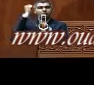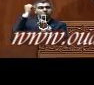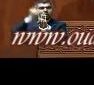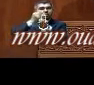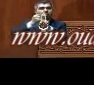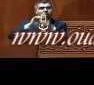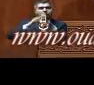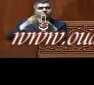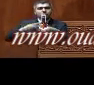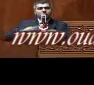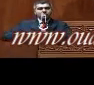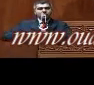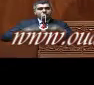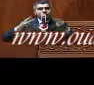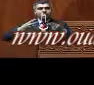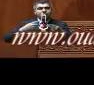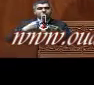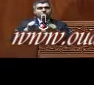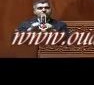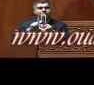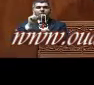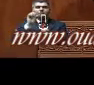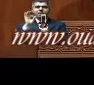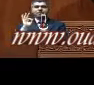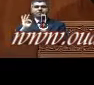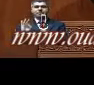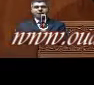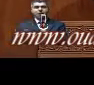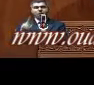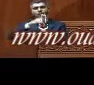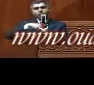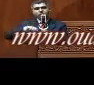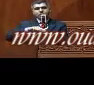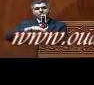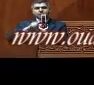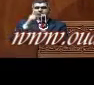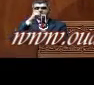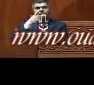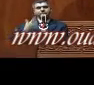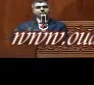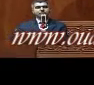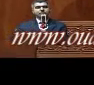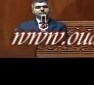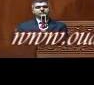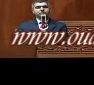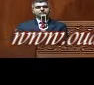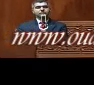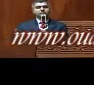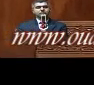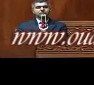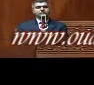على أهميتها لا يصل تأثيرها إلى الحياة اليومية للمواطن.